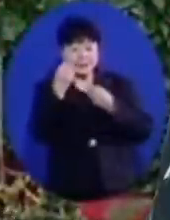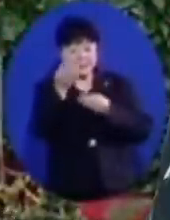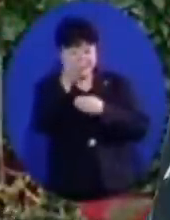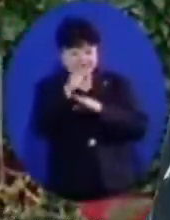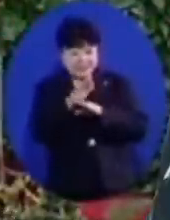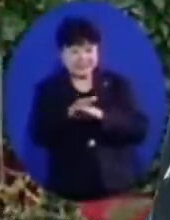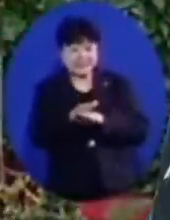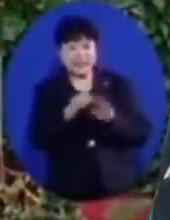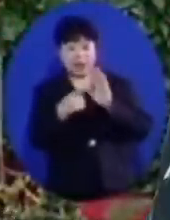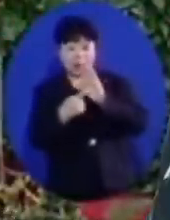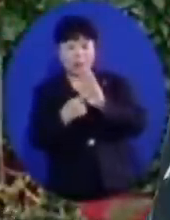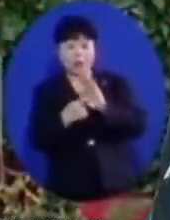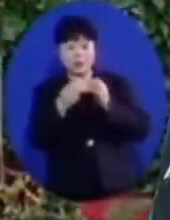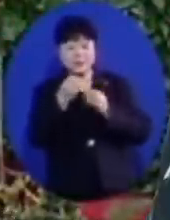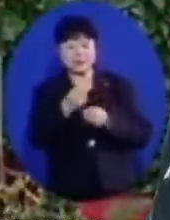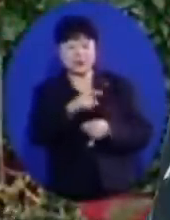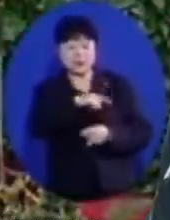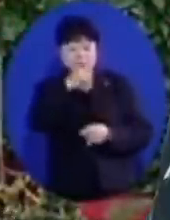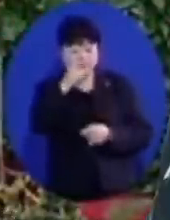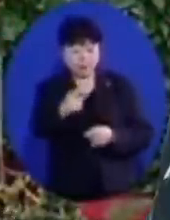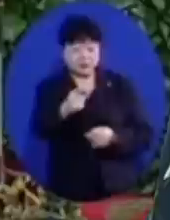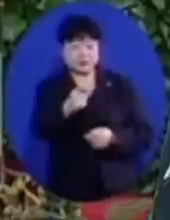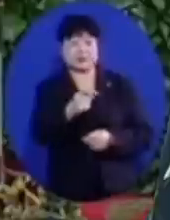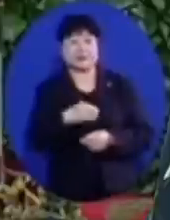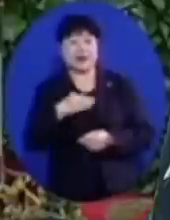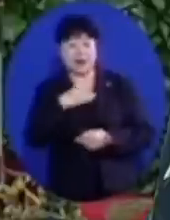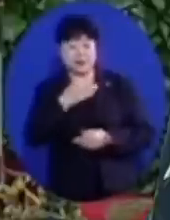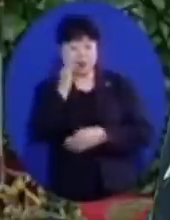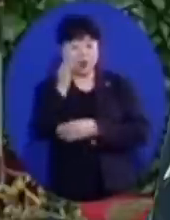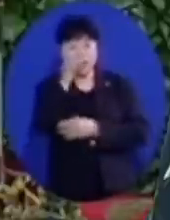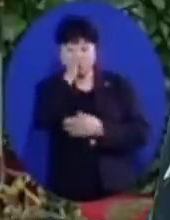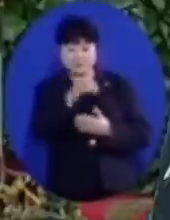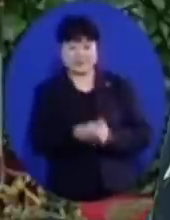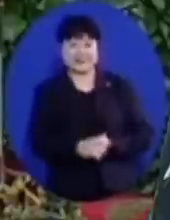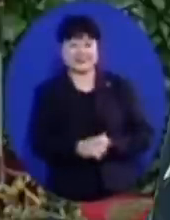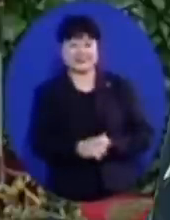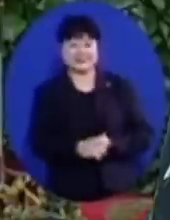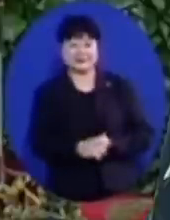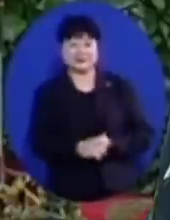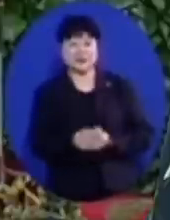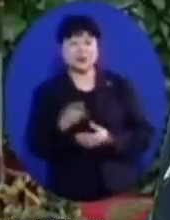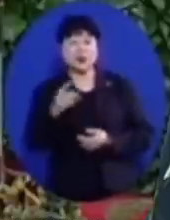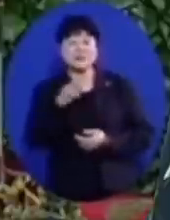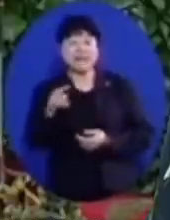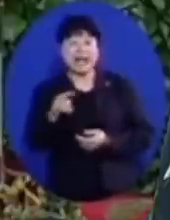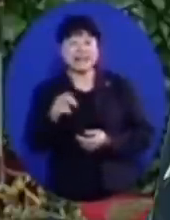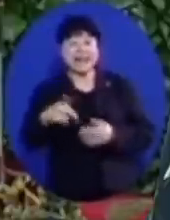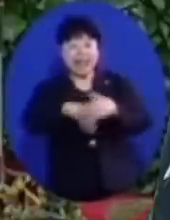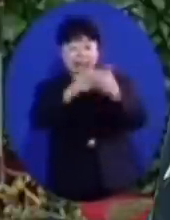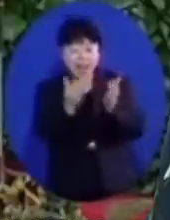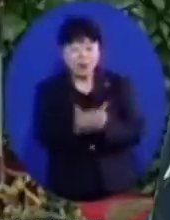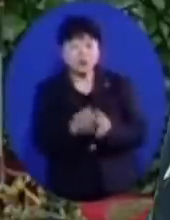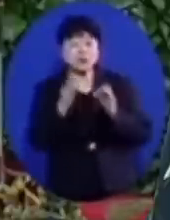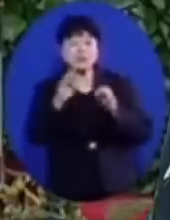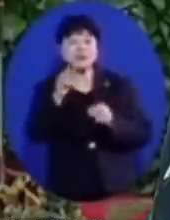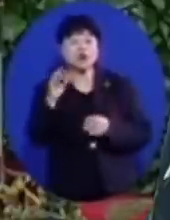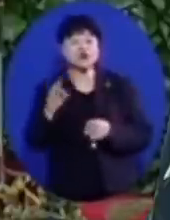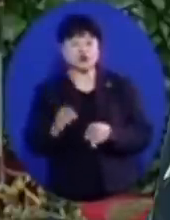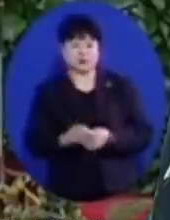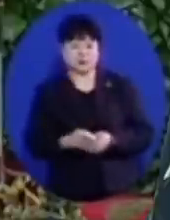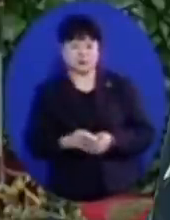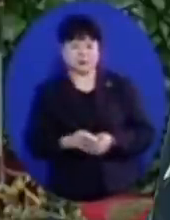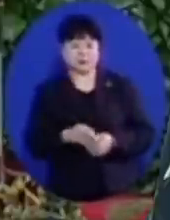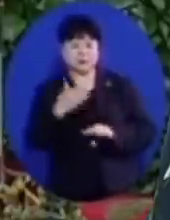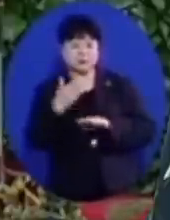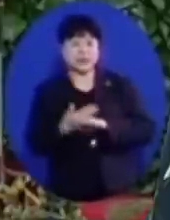있어서 새로 등록한 성도님들의 감동을 전하고 있습니다 동작대교 김영순 성도님은 타종교